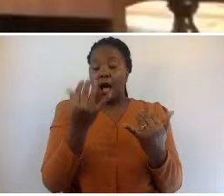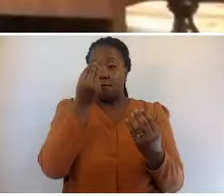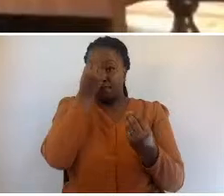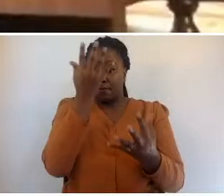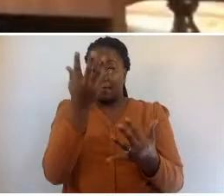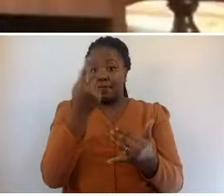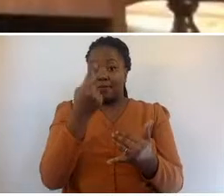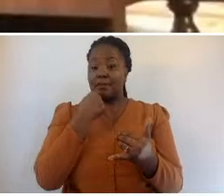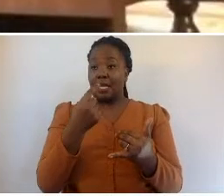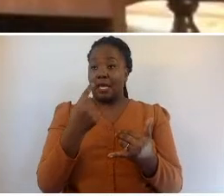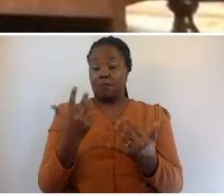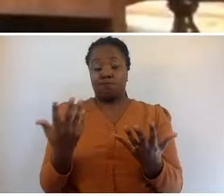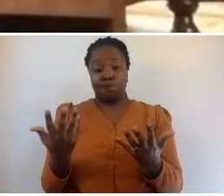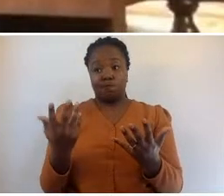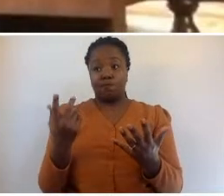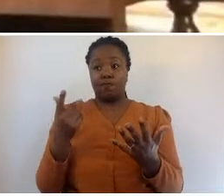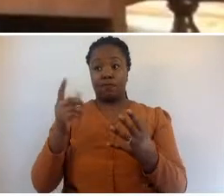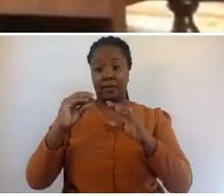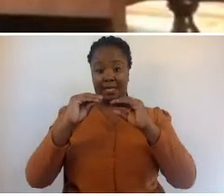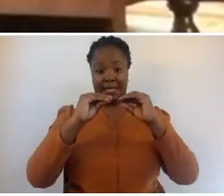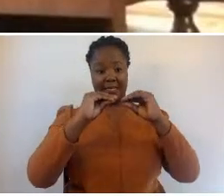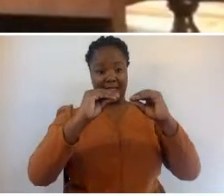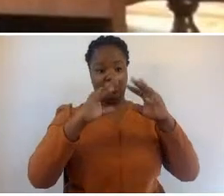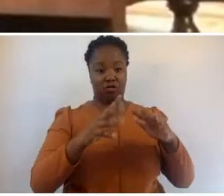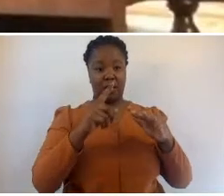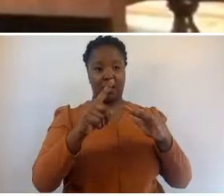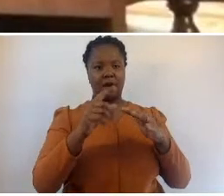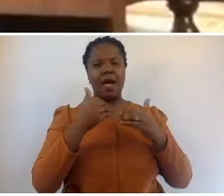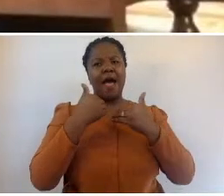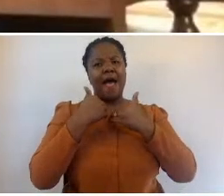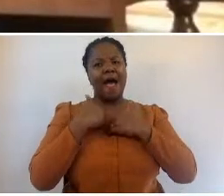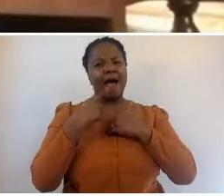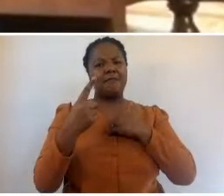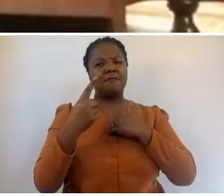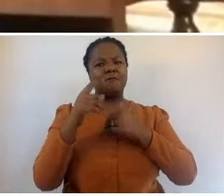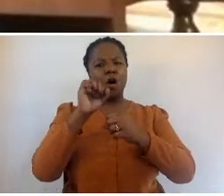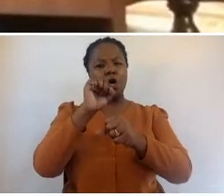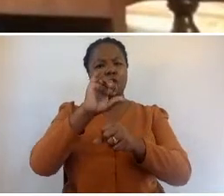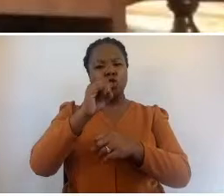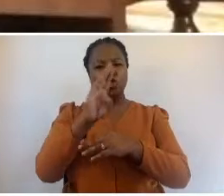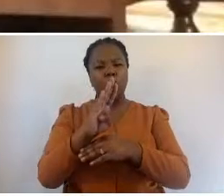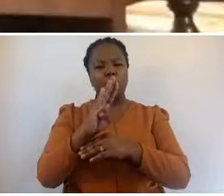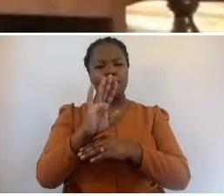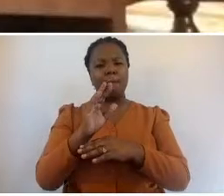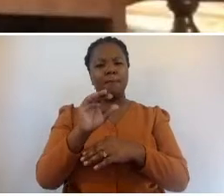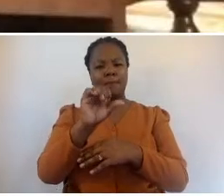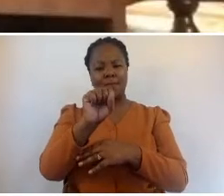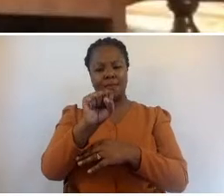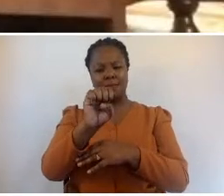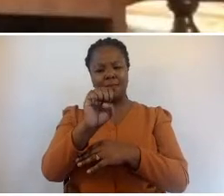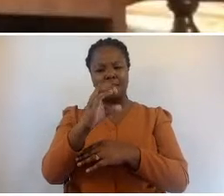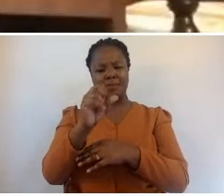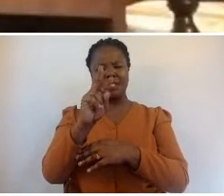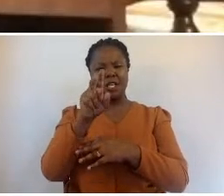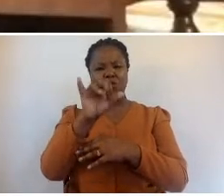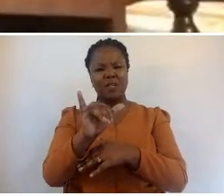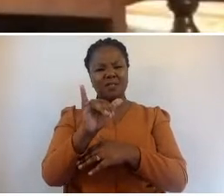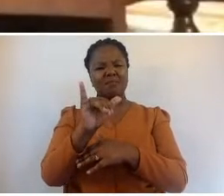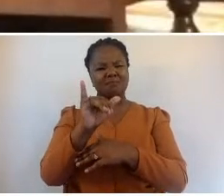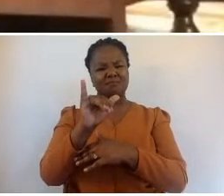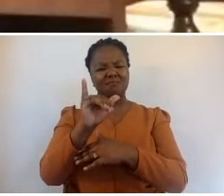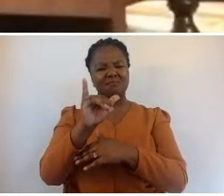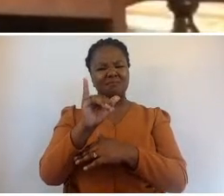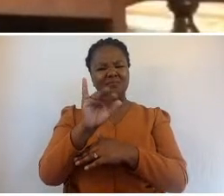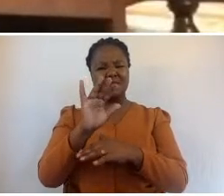assurer le plaidoyer pour les enseignants pour qu'ils aient la sécurité de l'emploi. Dans un premier temps, des enseignants peuvent